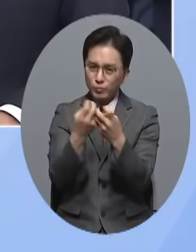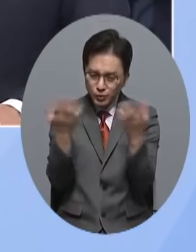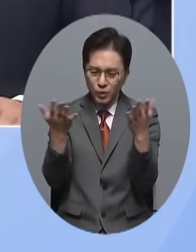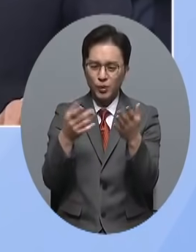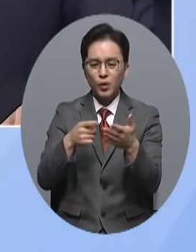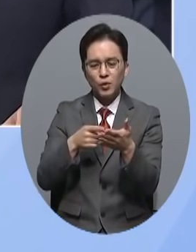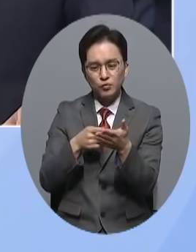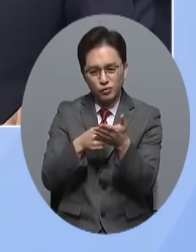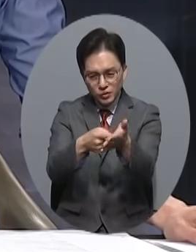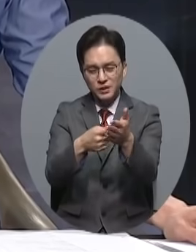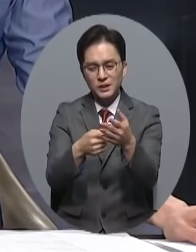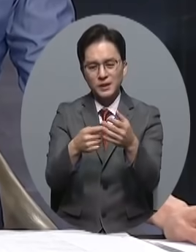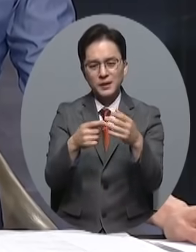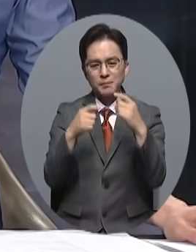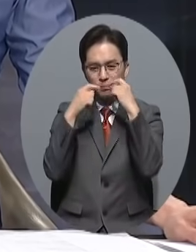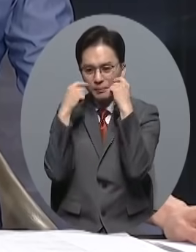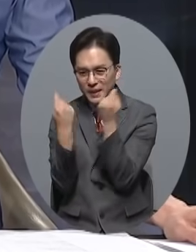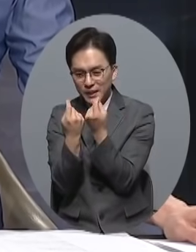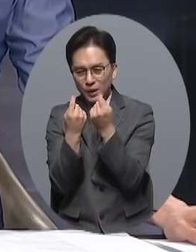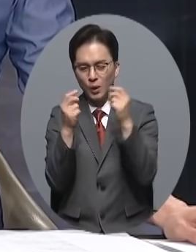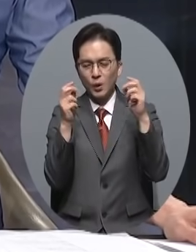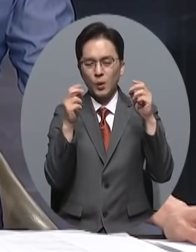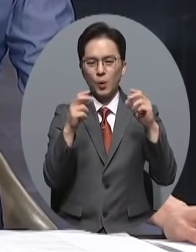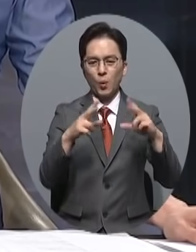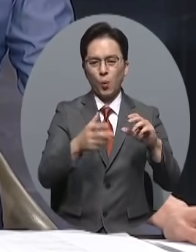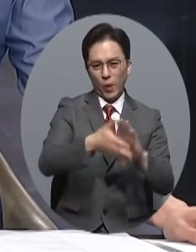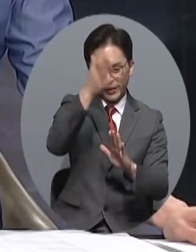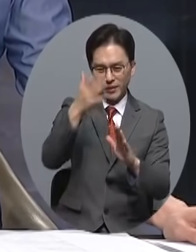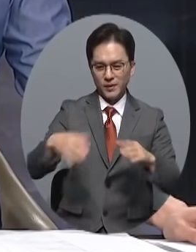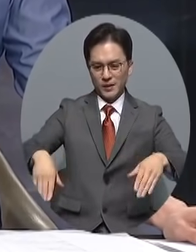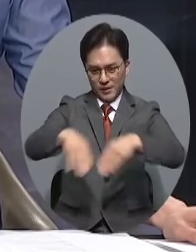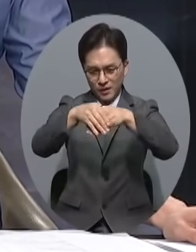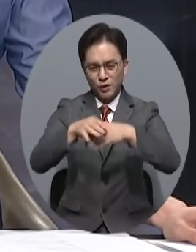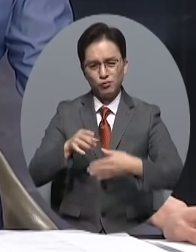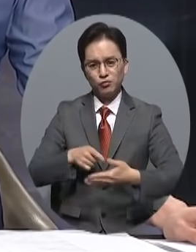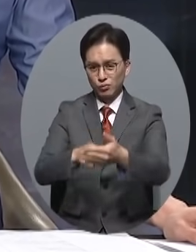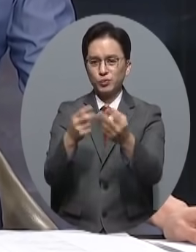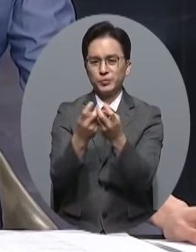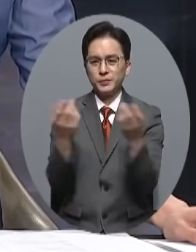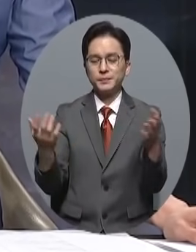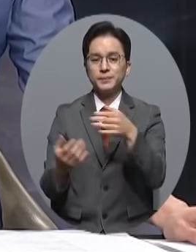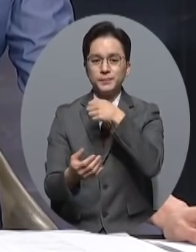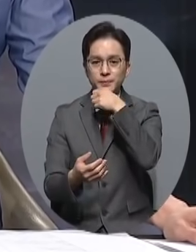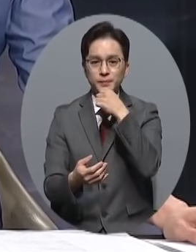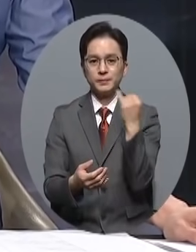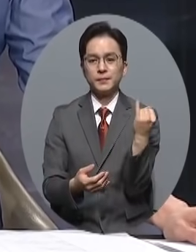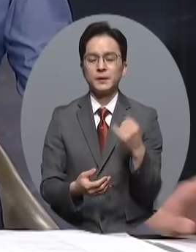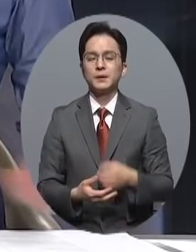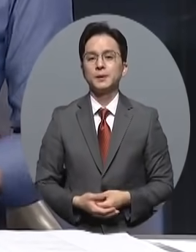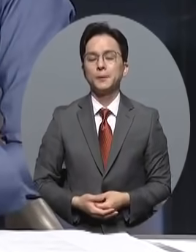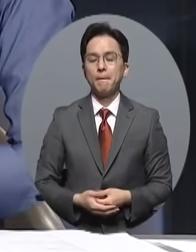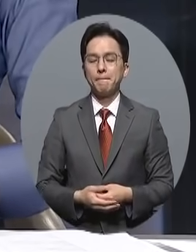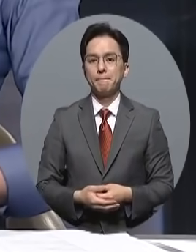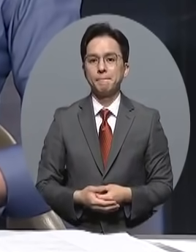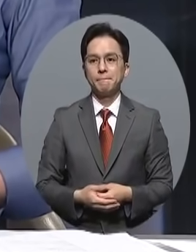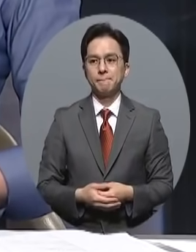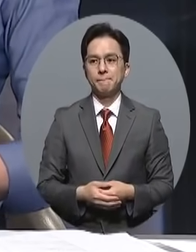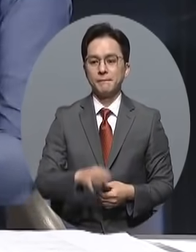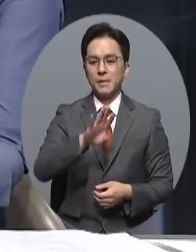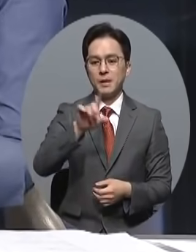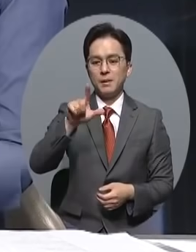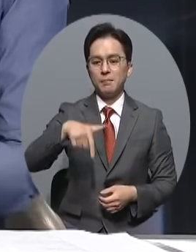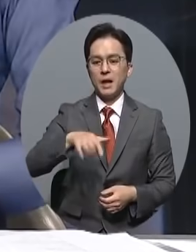의원 어제 토론회에서 대장동 의혹을 제2의 수사 사태에 비유하면서 이재명 지사에게 대장동 사업에 어떤 공공성을